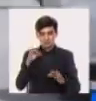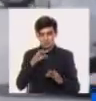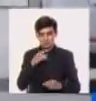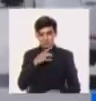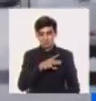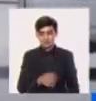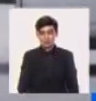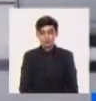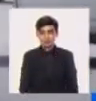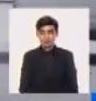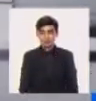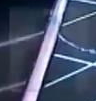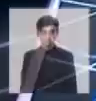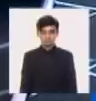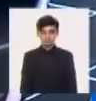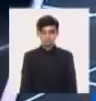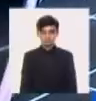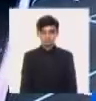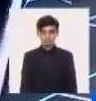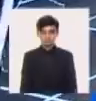Информбюро, Атырау облысы.